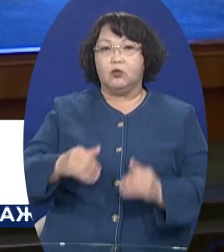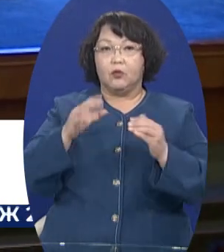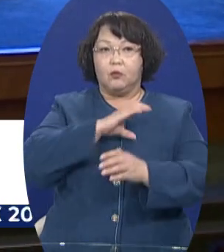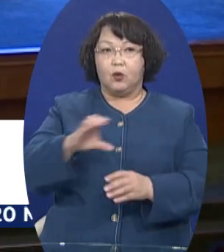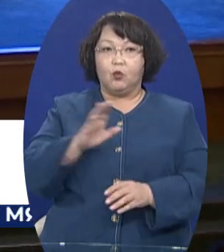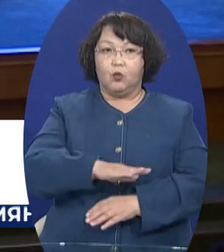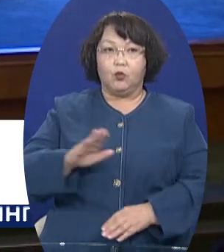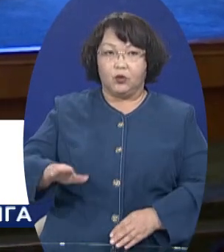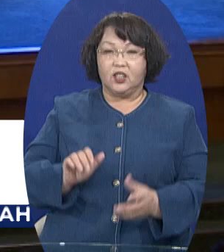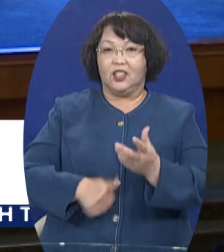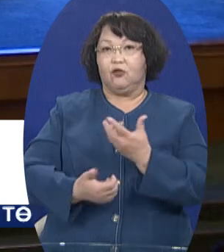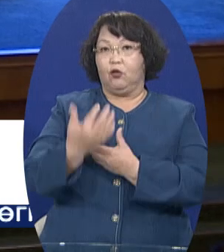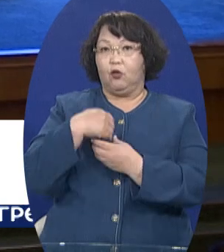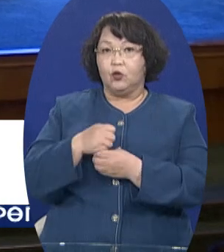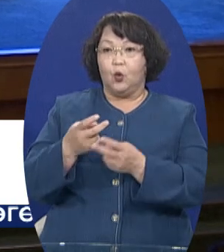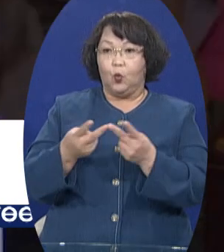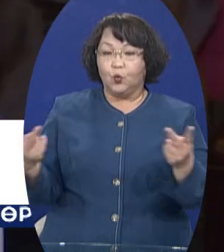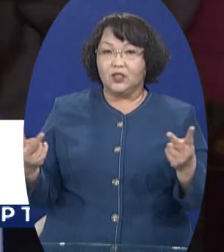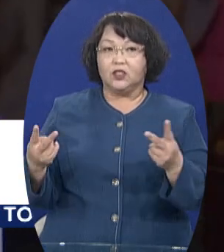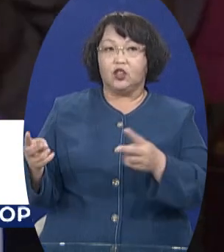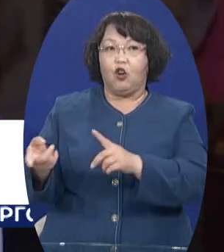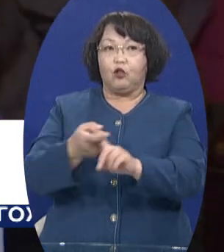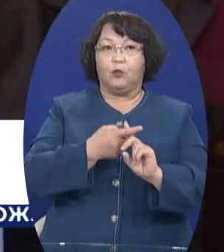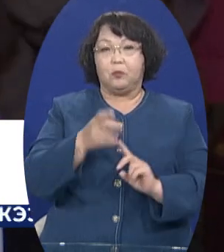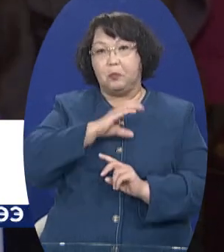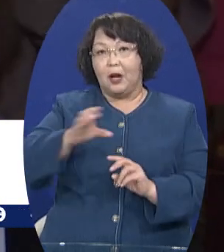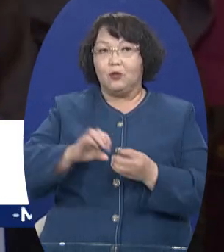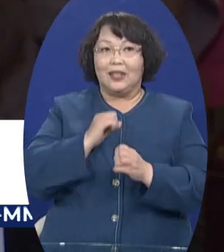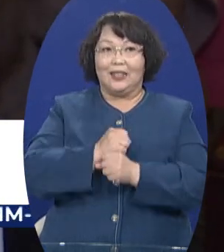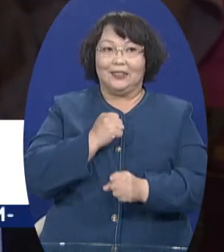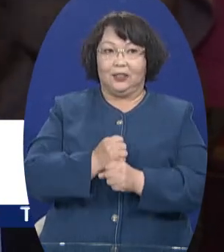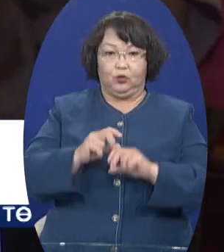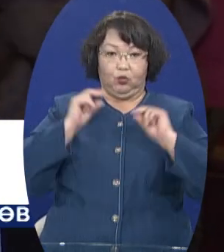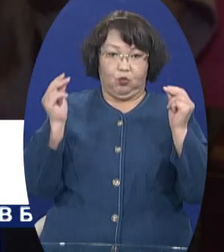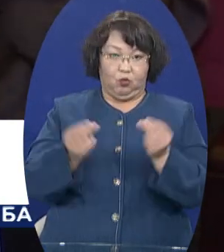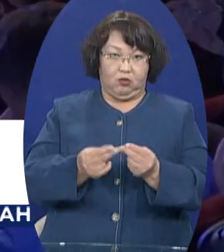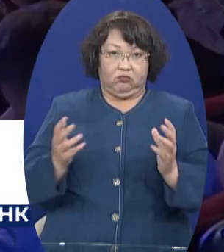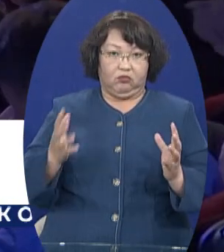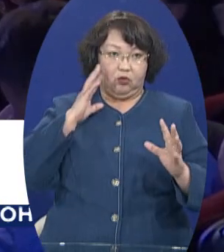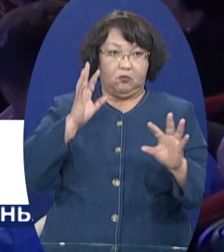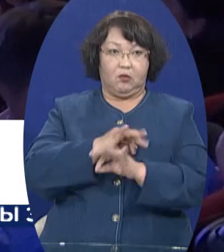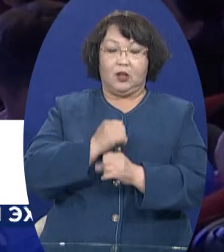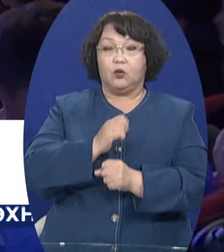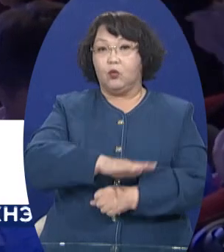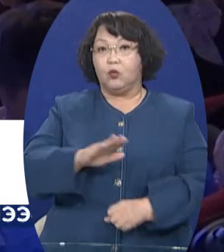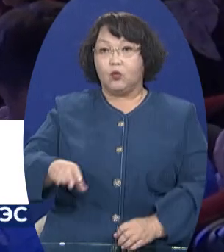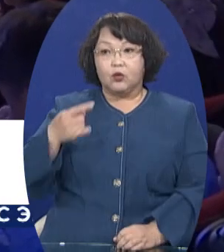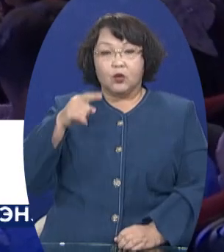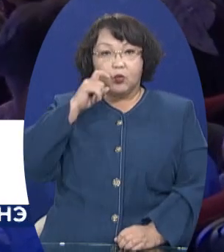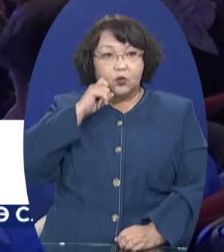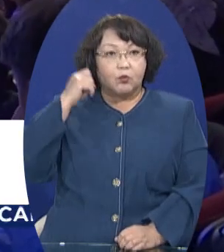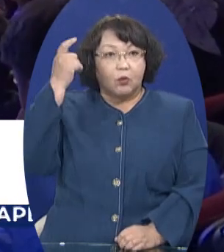үндэсний сүлжээ байгууллагууд хамтран хүүхдийн оролцооны үндэсний чуулганд 2023-ыг зохион байгуулж хүүхдүүдийн дуу хоолойг